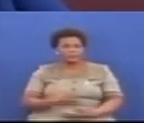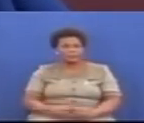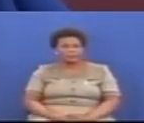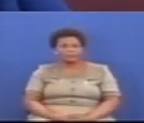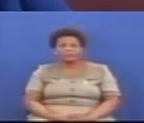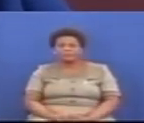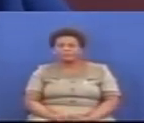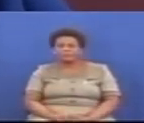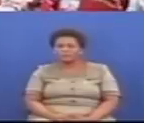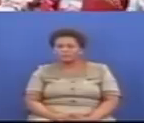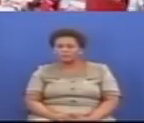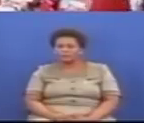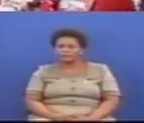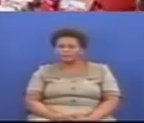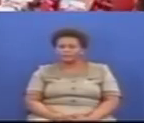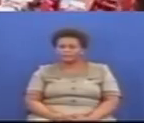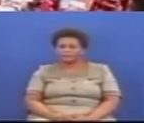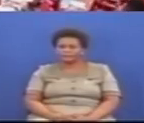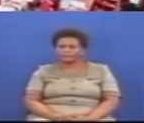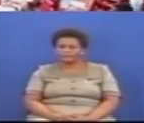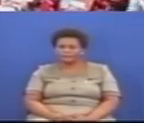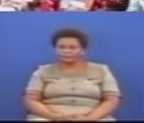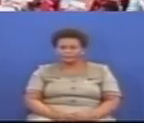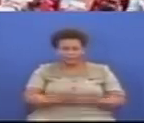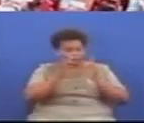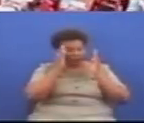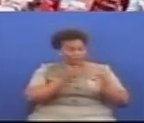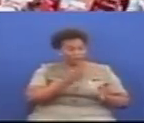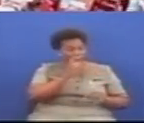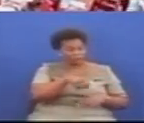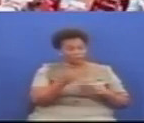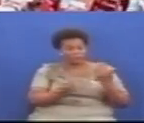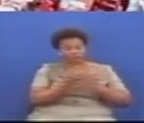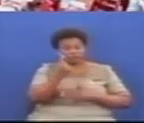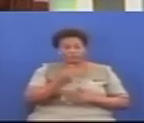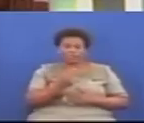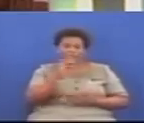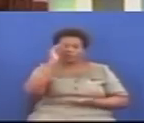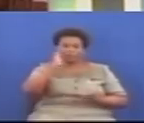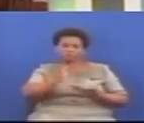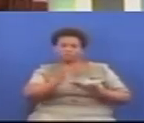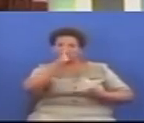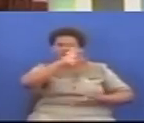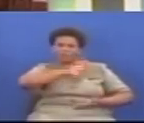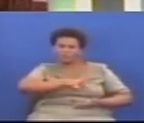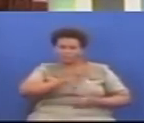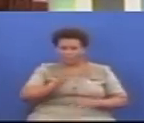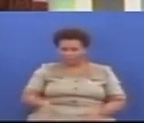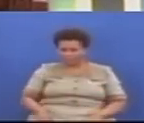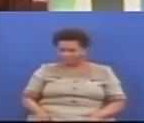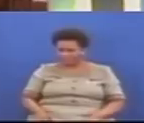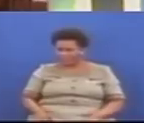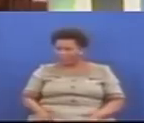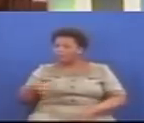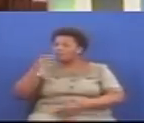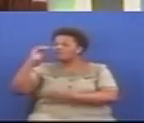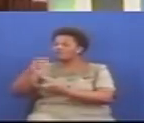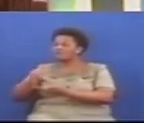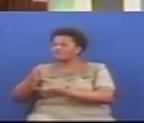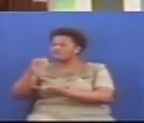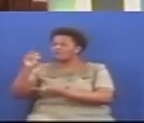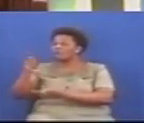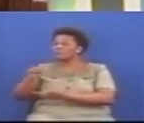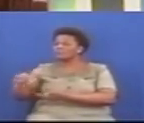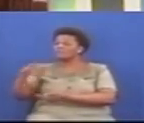spika. Mheshimiwa spika, kutokana na uhaba wa ajira na ukosefu wa mitaji.